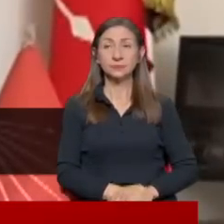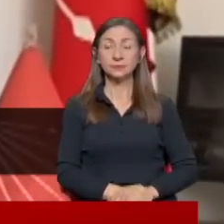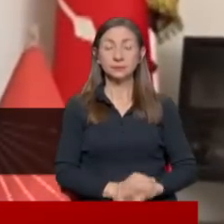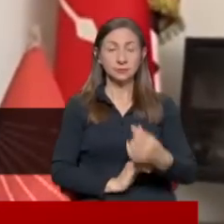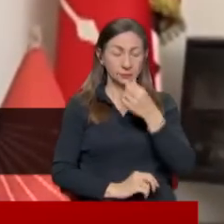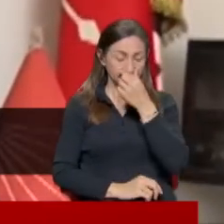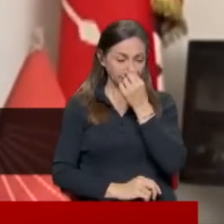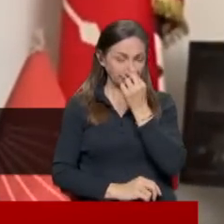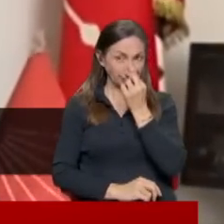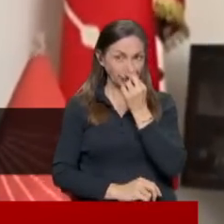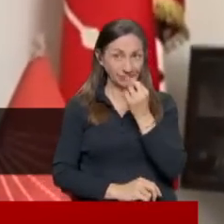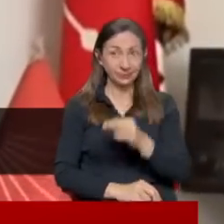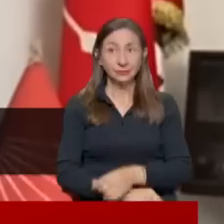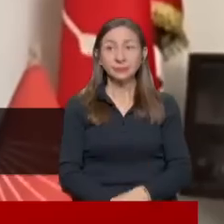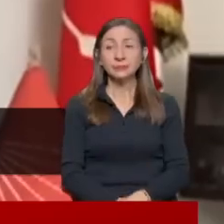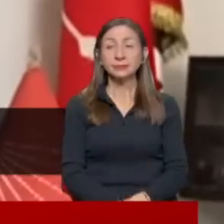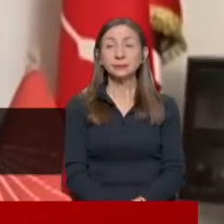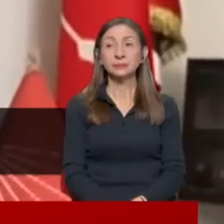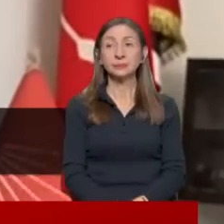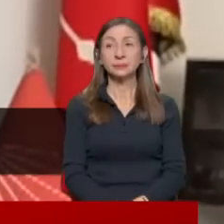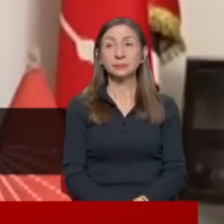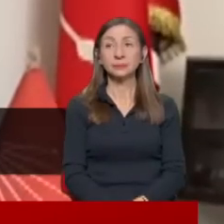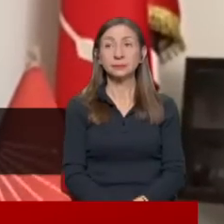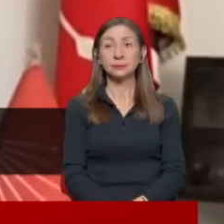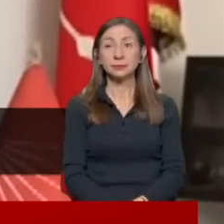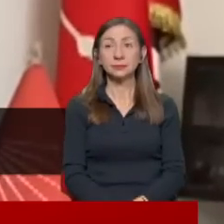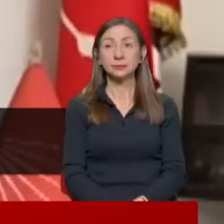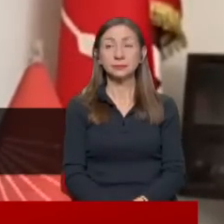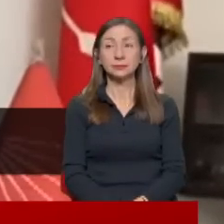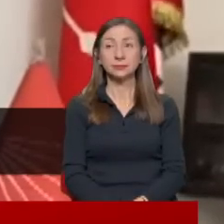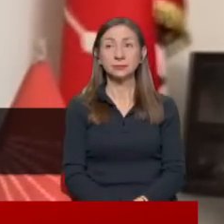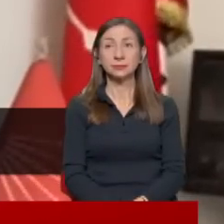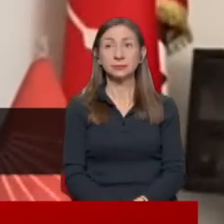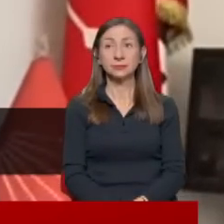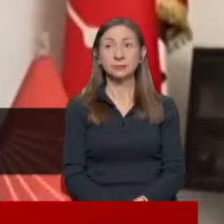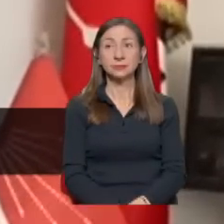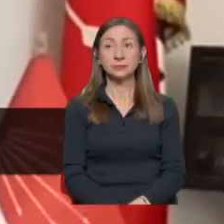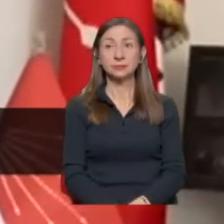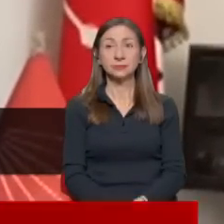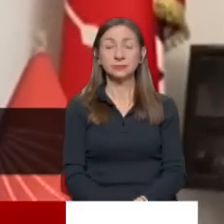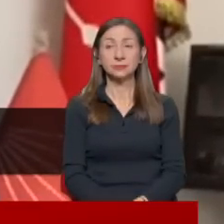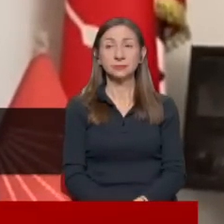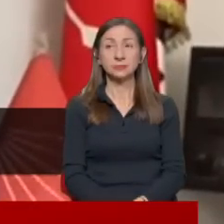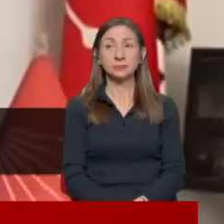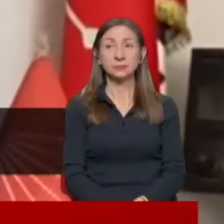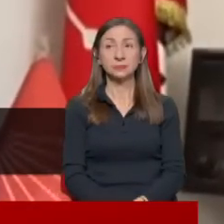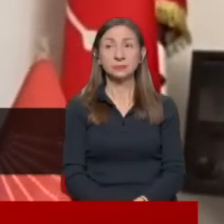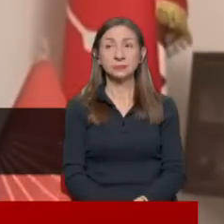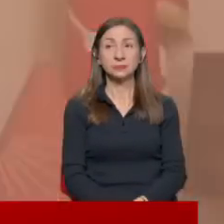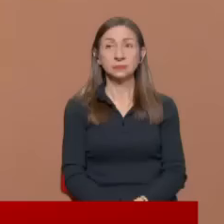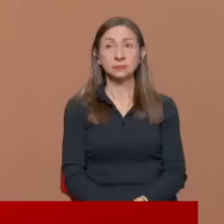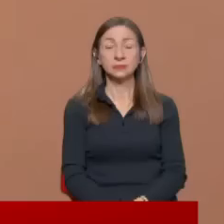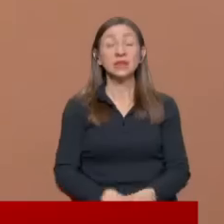ve üzüntüden yandaşlarına servet devşirmeyi düşünenlerle bu mücadelemiz devam edecek ve mecliste bunları gündeme